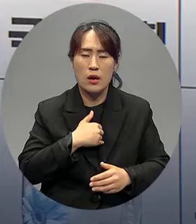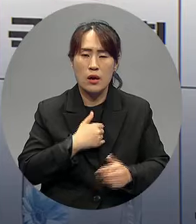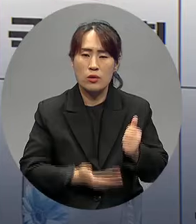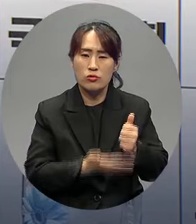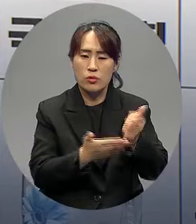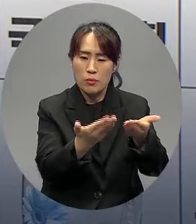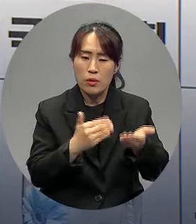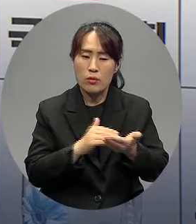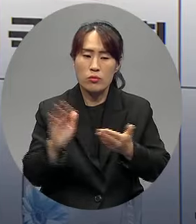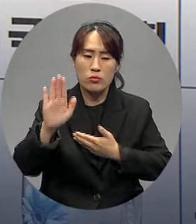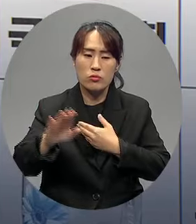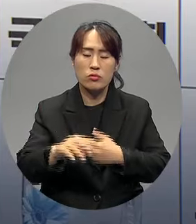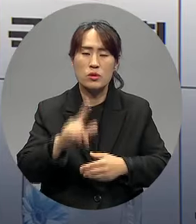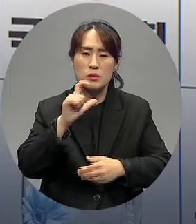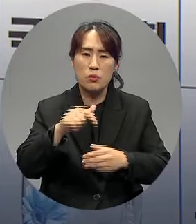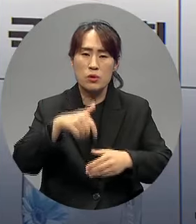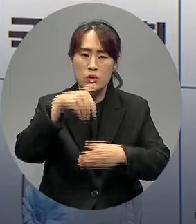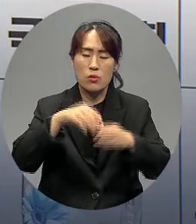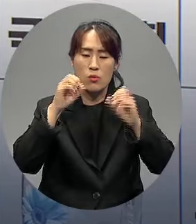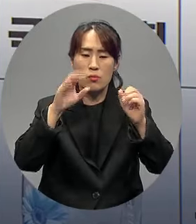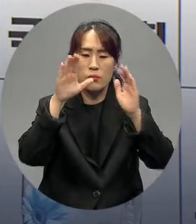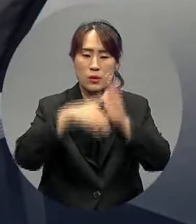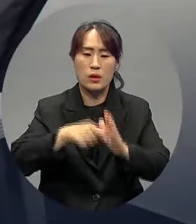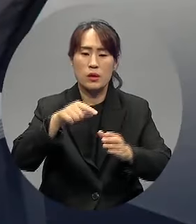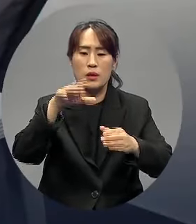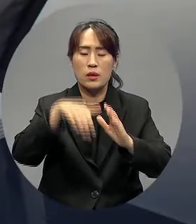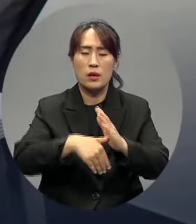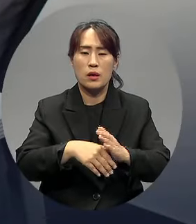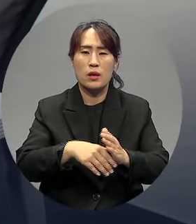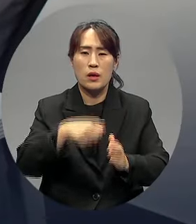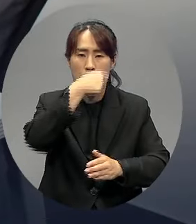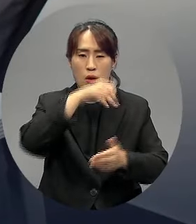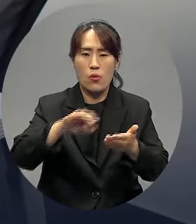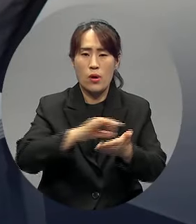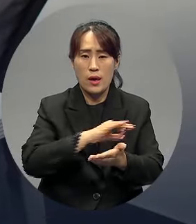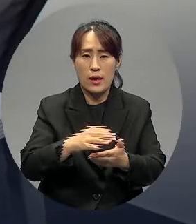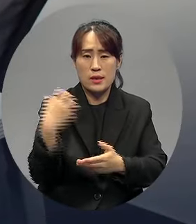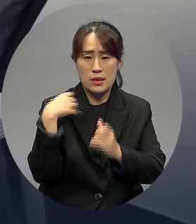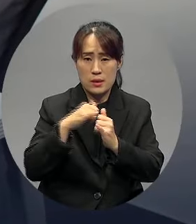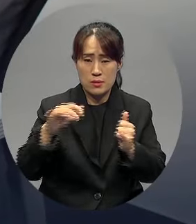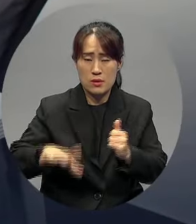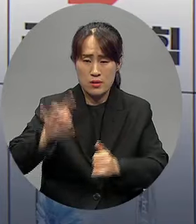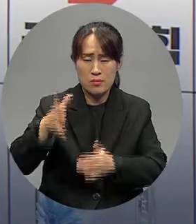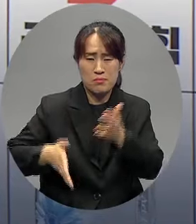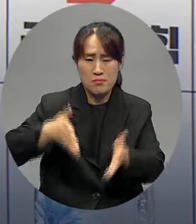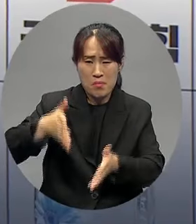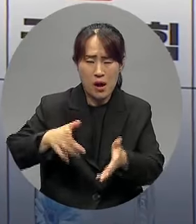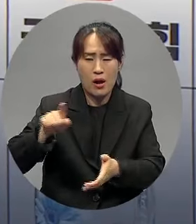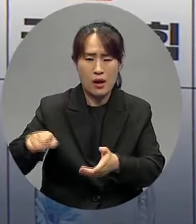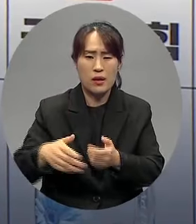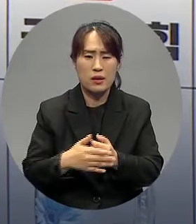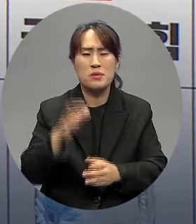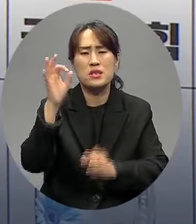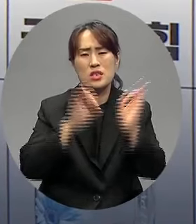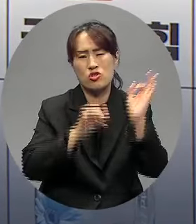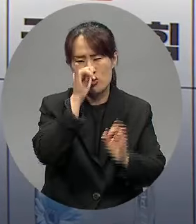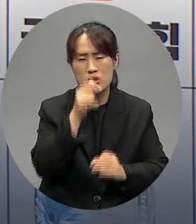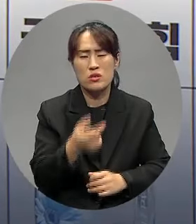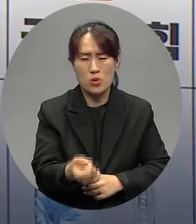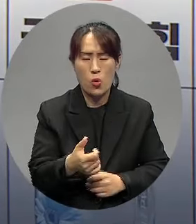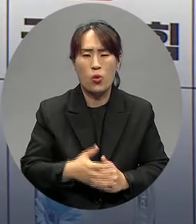한 15일 선거 운동하고 그 과정에서 이제 회기 책임자도 처음 해보는 분이 그래서 약간의 좀 실수가 있는 것